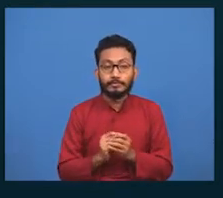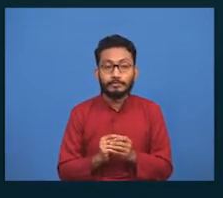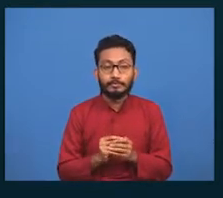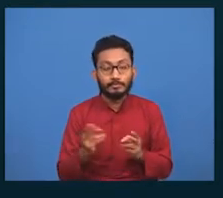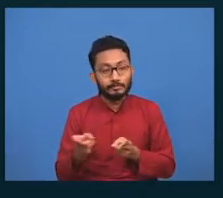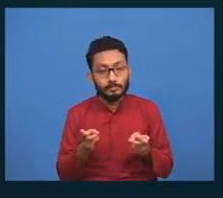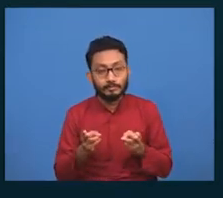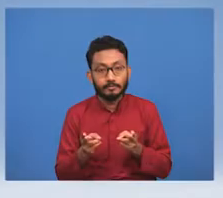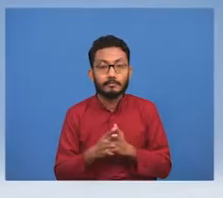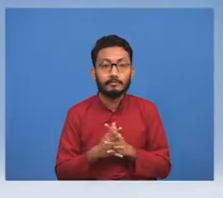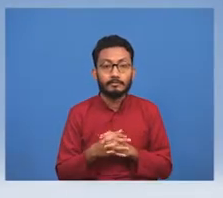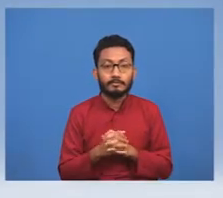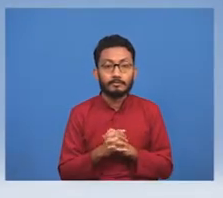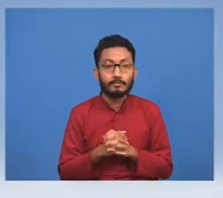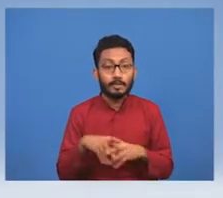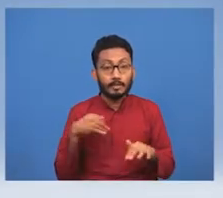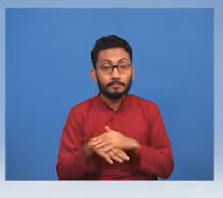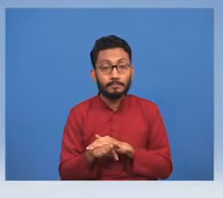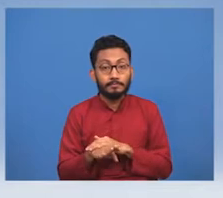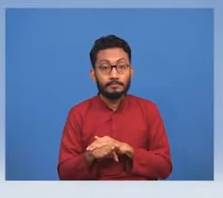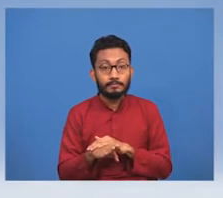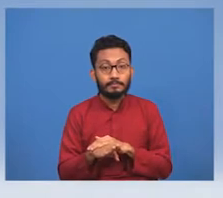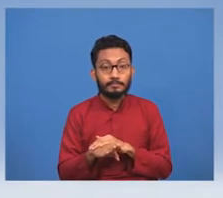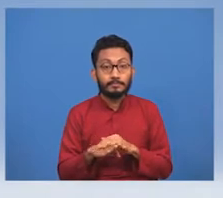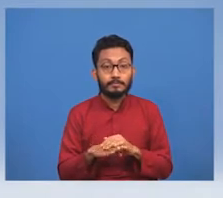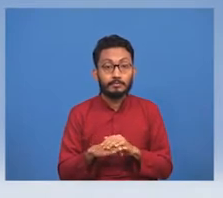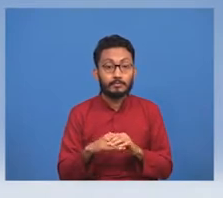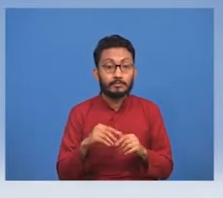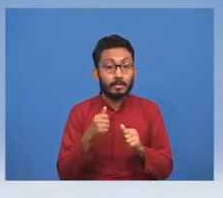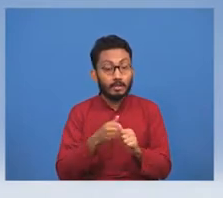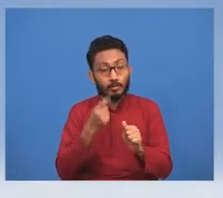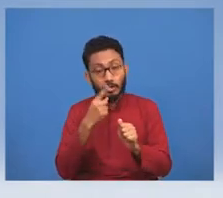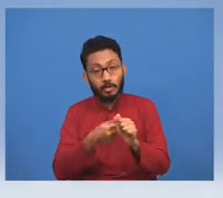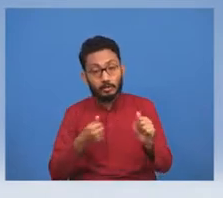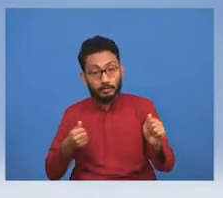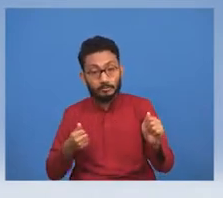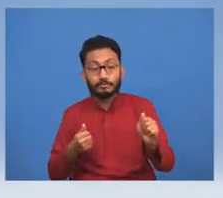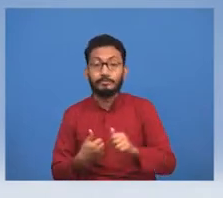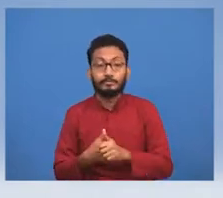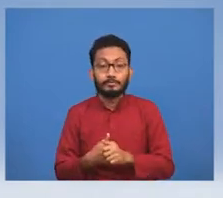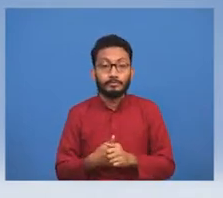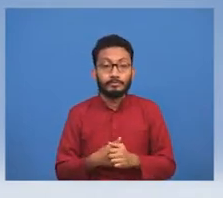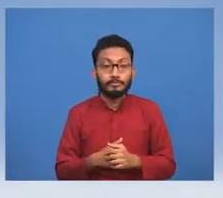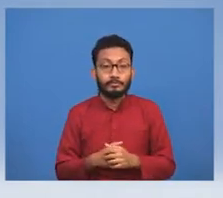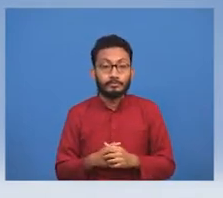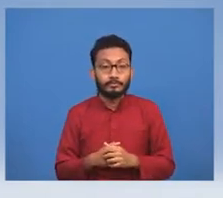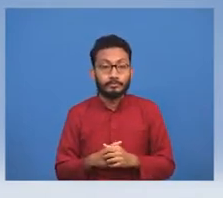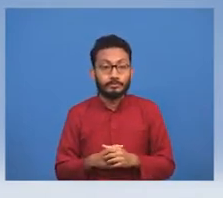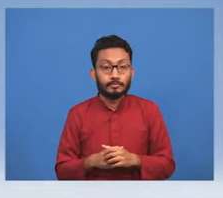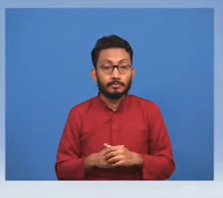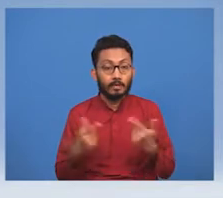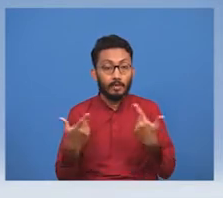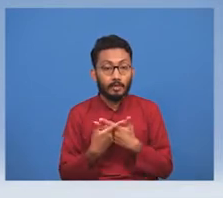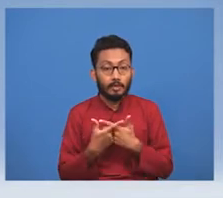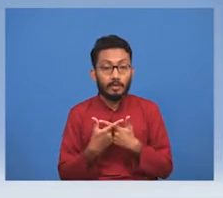Usaha-usaha dan tindakan dalam menangani gejala mempersendakan agama daripada sudut masyarakat pula. Daripada